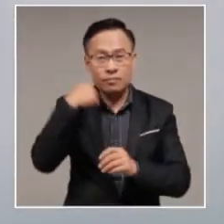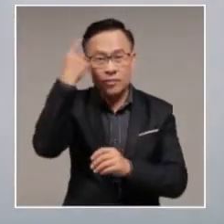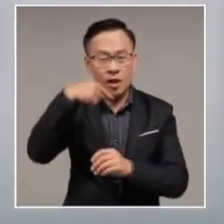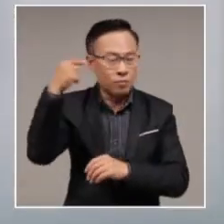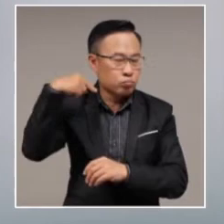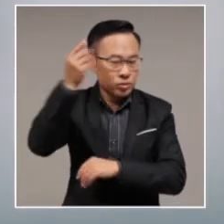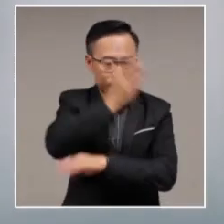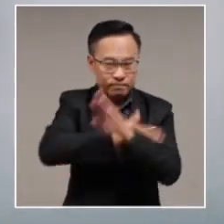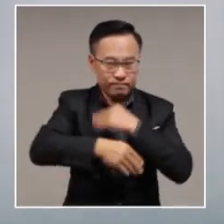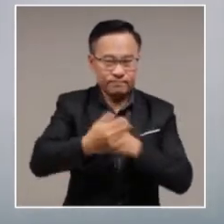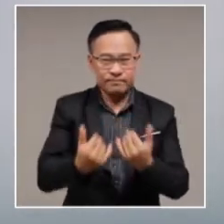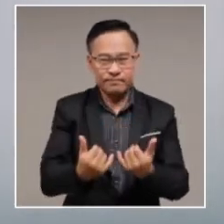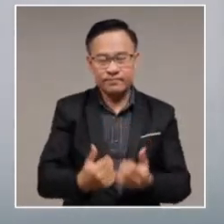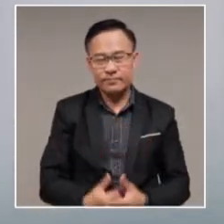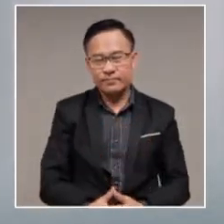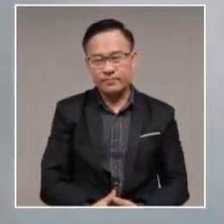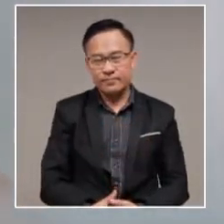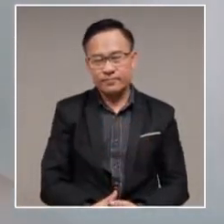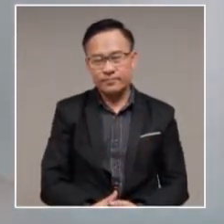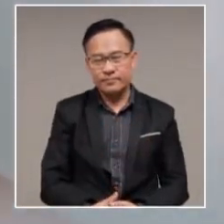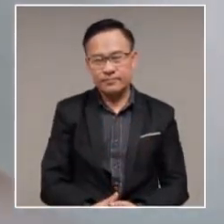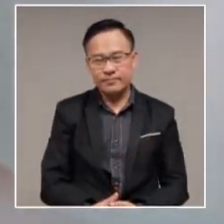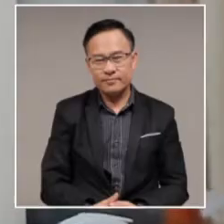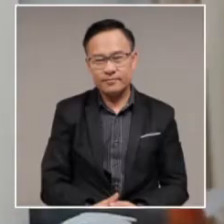ภาพใบหน้าพี่นุ้ย